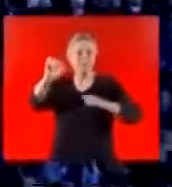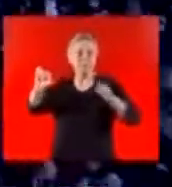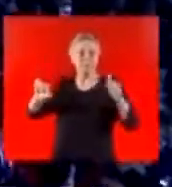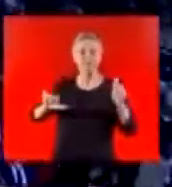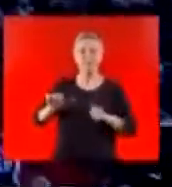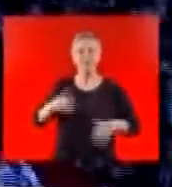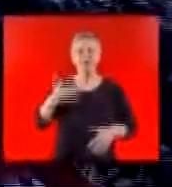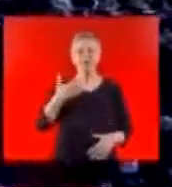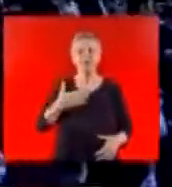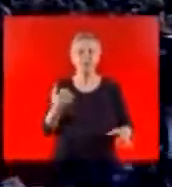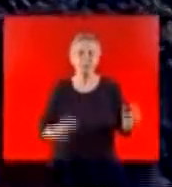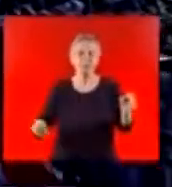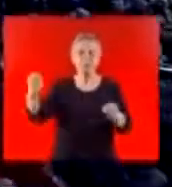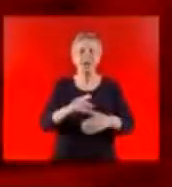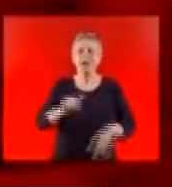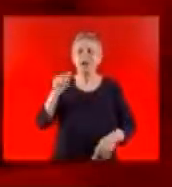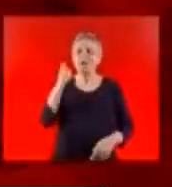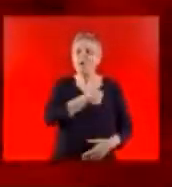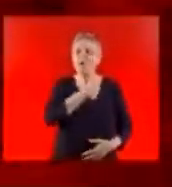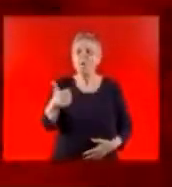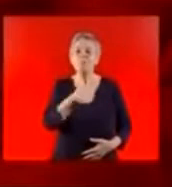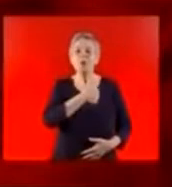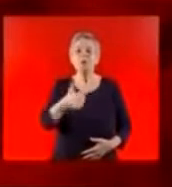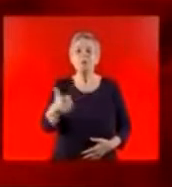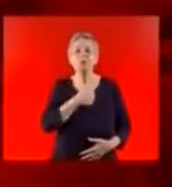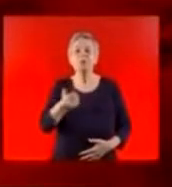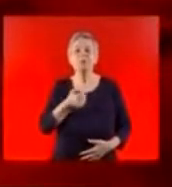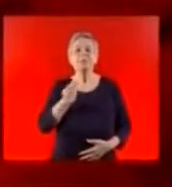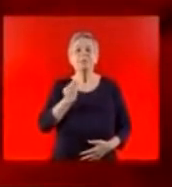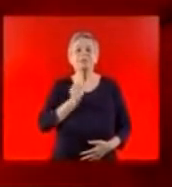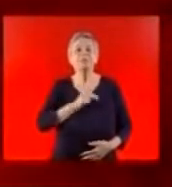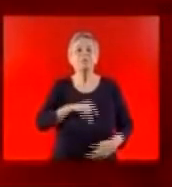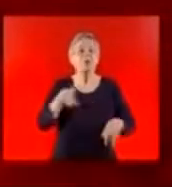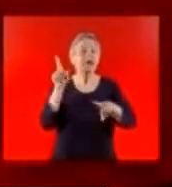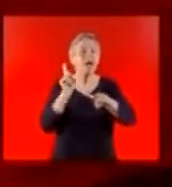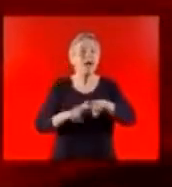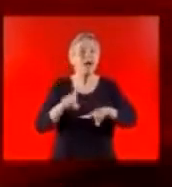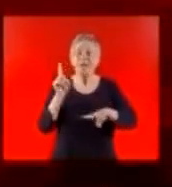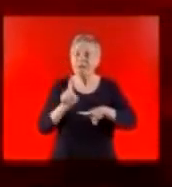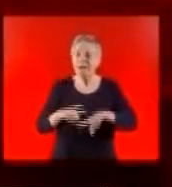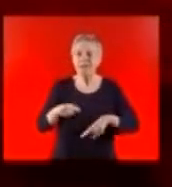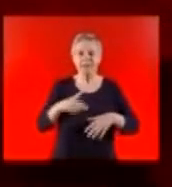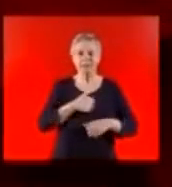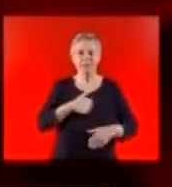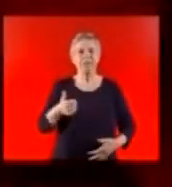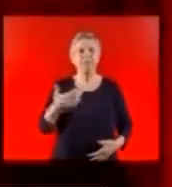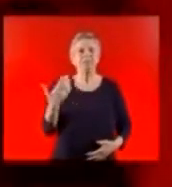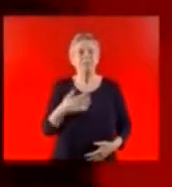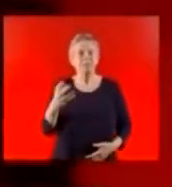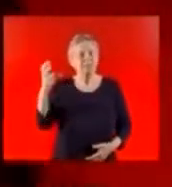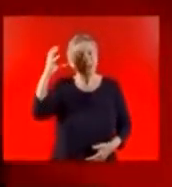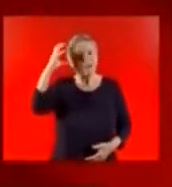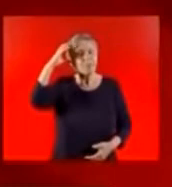κυβέρνηση που έχει ανάγκη ο τόπος. Ο κύριος Τσίπρας υπογραμμίζει ότι εκατομμύρια πολίτες βρίσκονται σήμερα σε καθεστώς